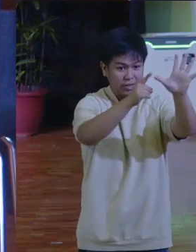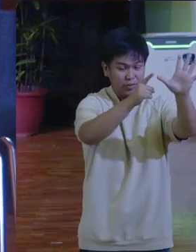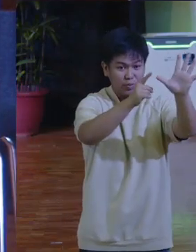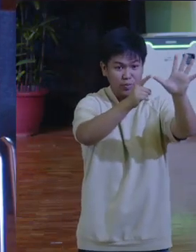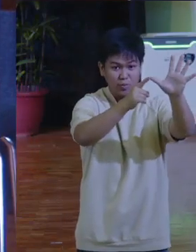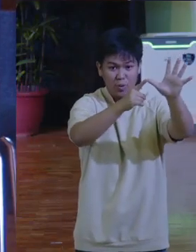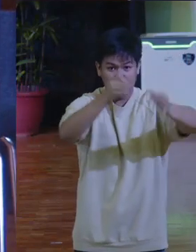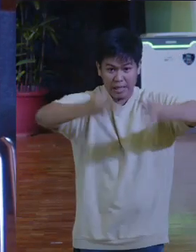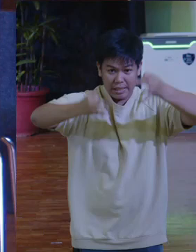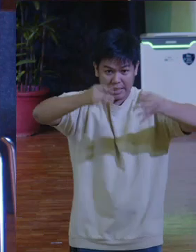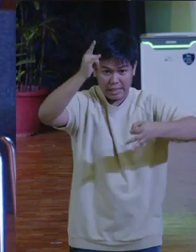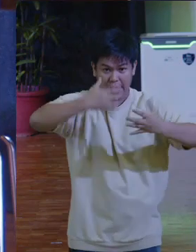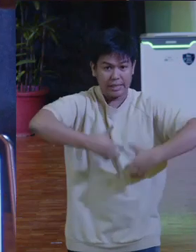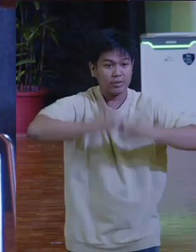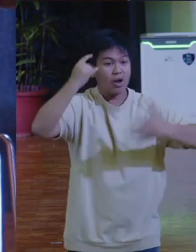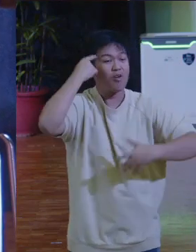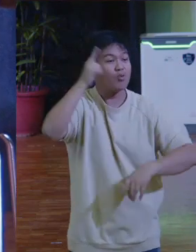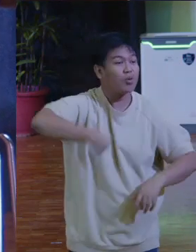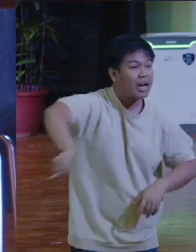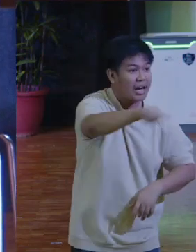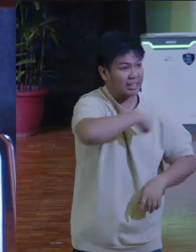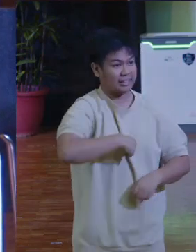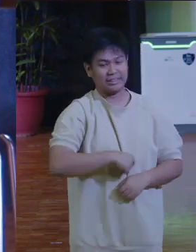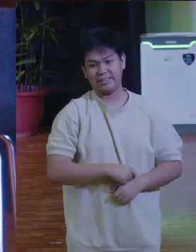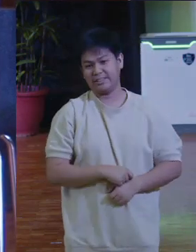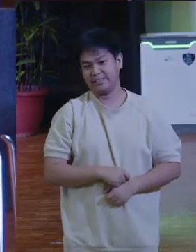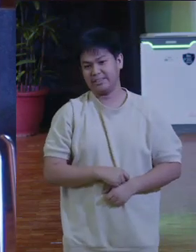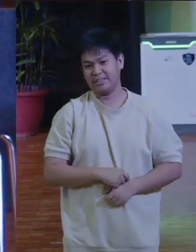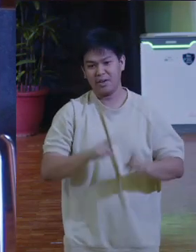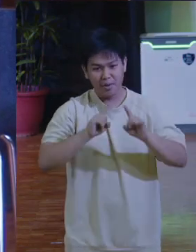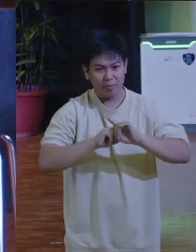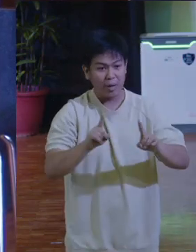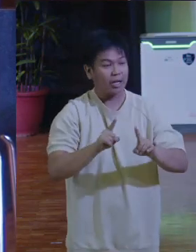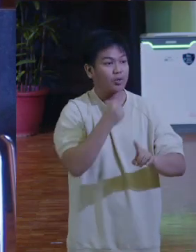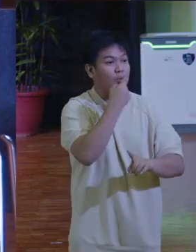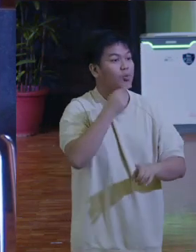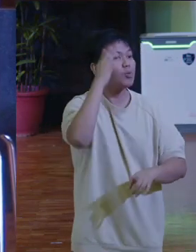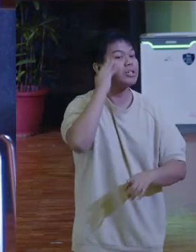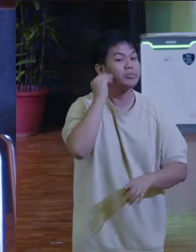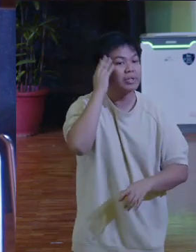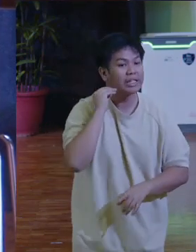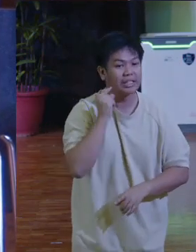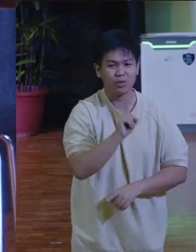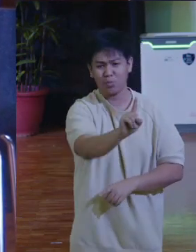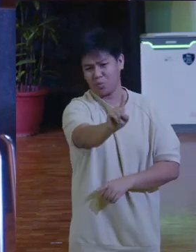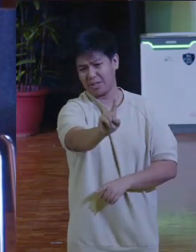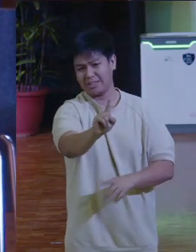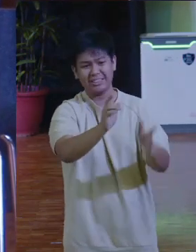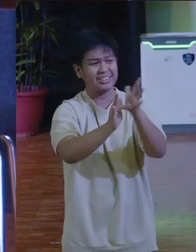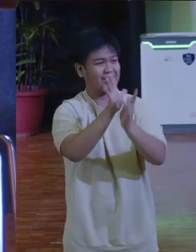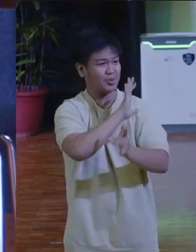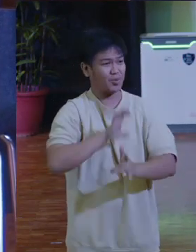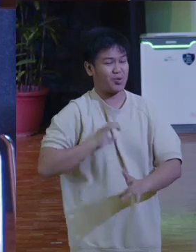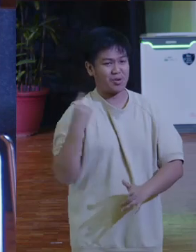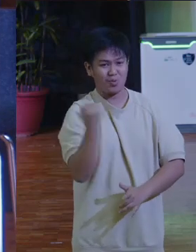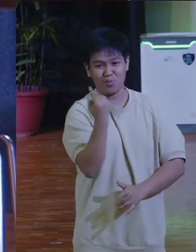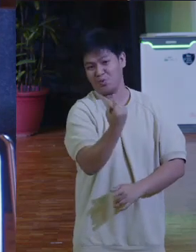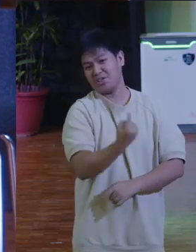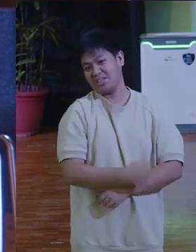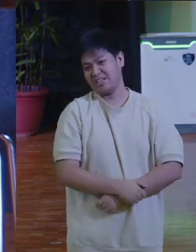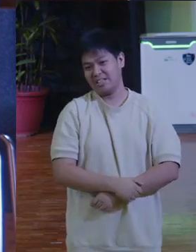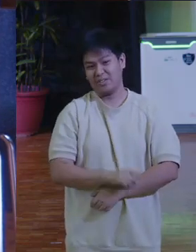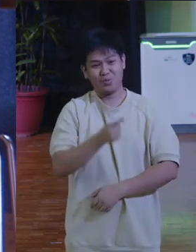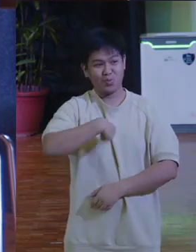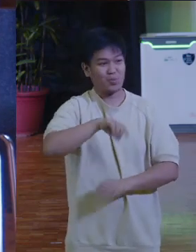Sa kanya ibinuhos. Kaya sa Isaiah, pinrophesy, meron day of God's vengeance. Si Jesus,